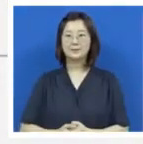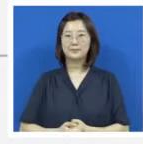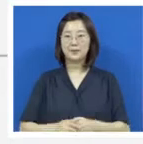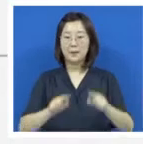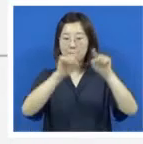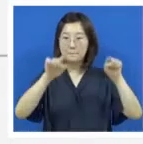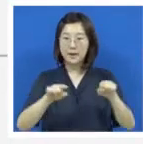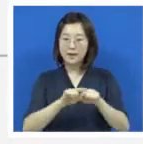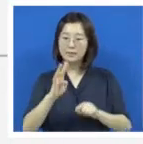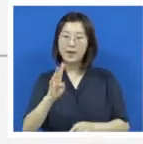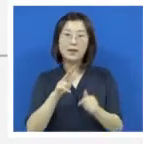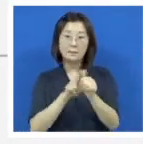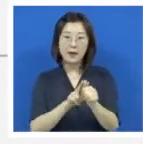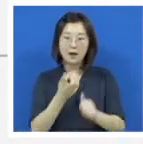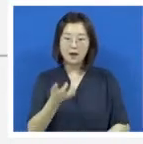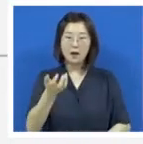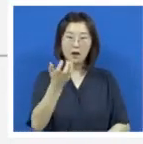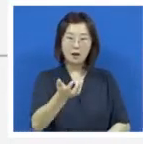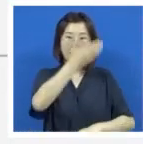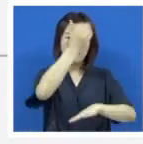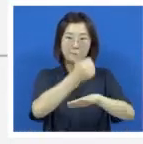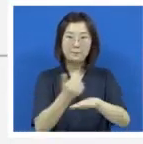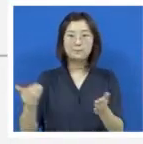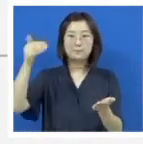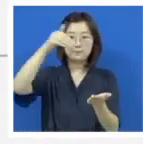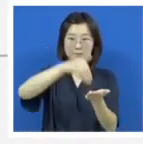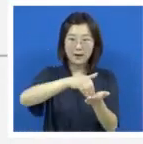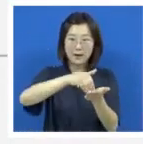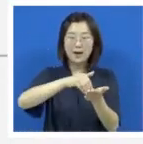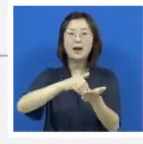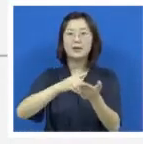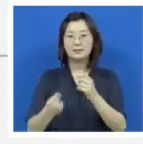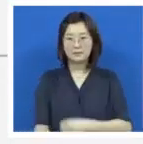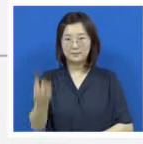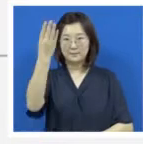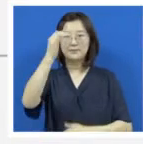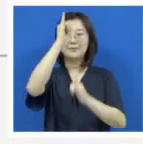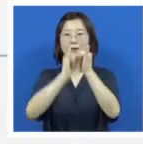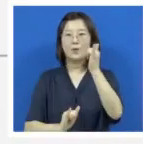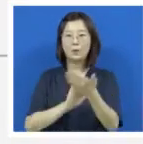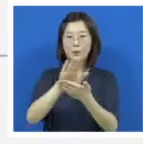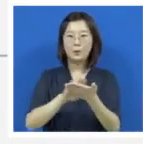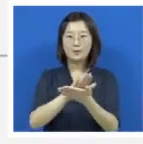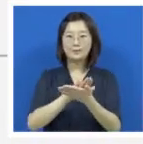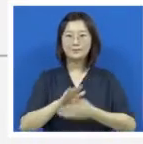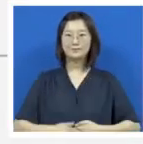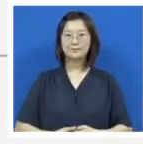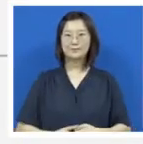미 판 위에 4개의 말은 직역 모든 말이 먼저 최종 점 을 통과하는 편이 이기는 전통놀이